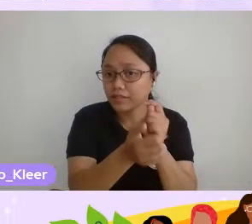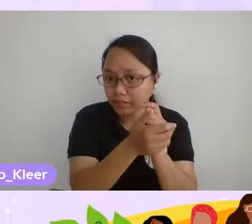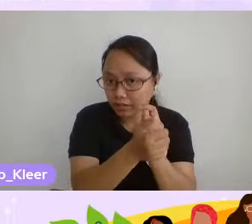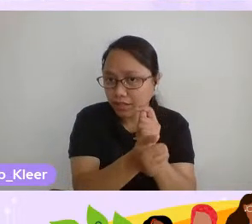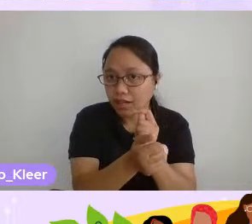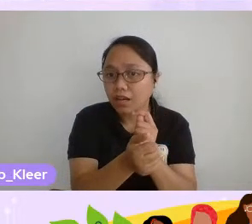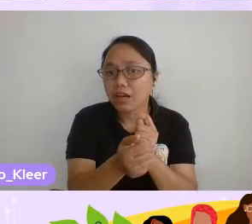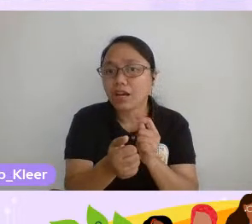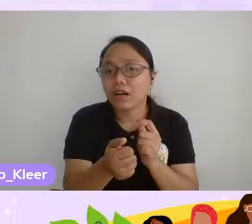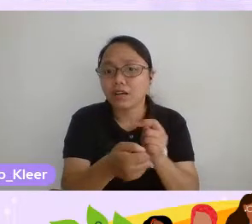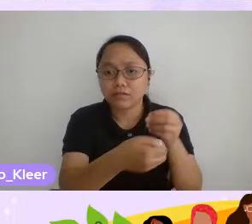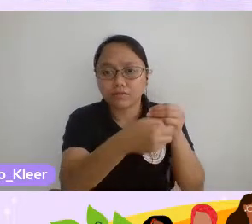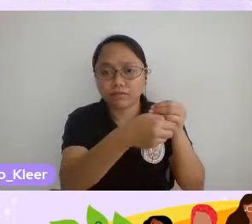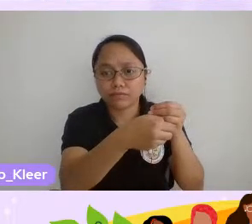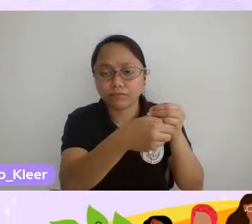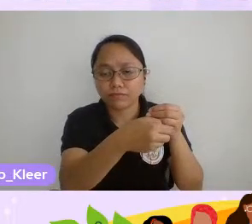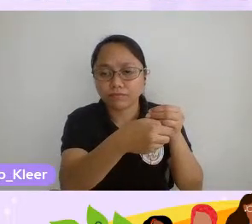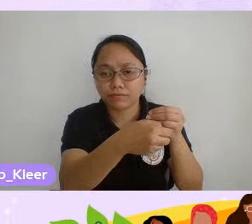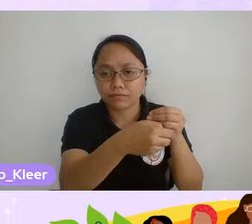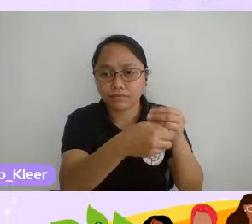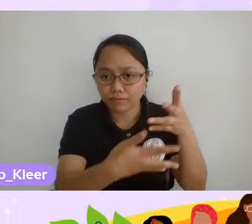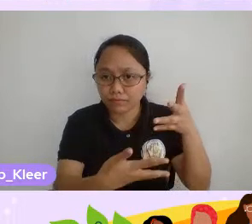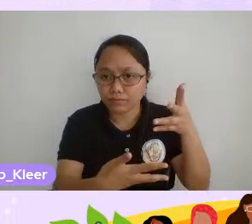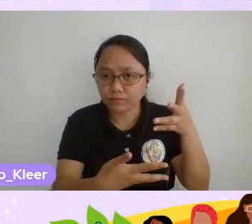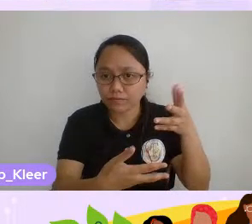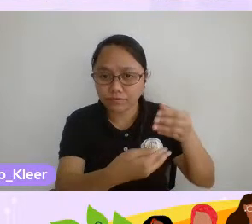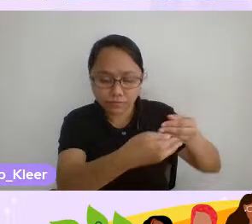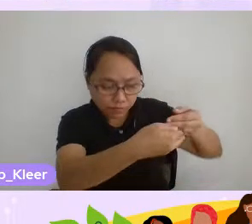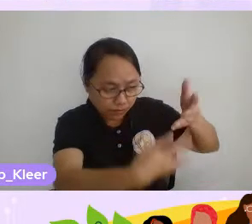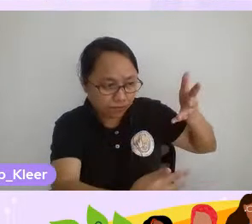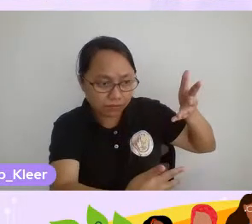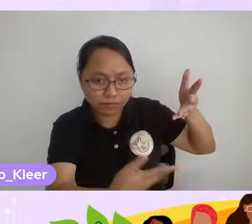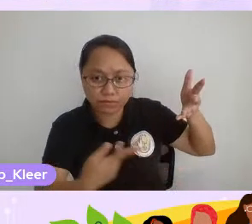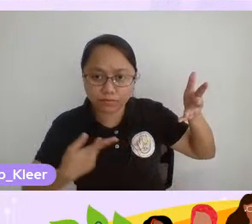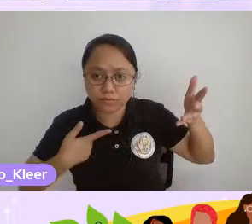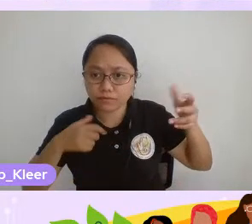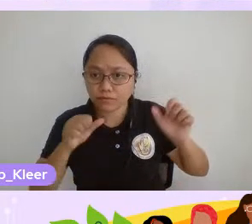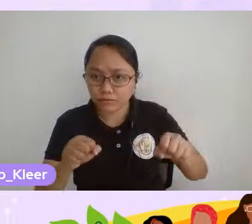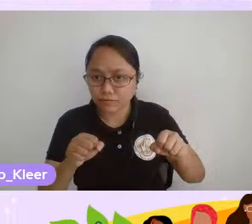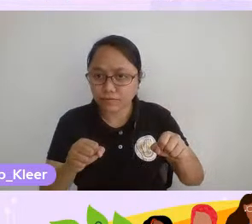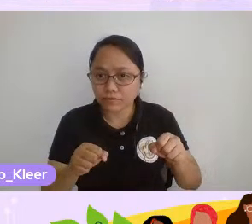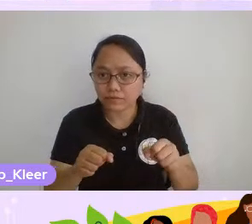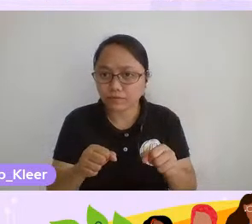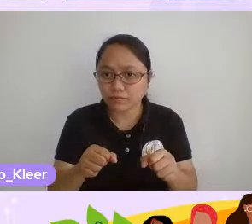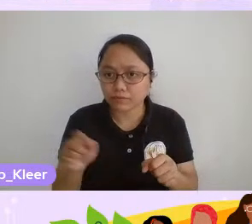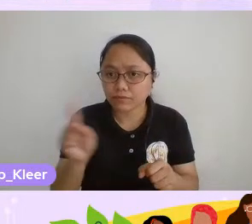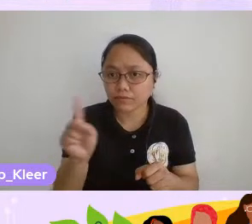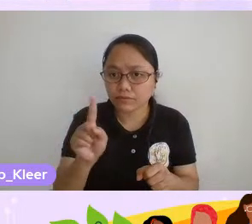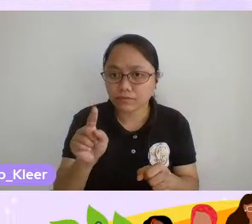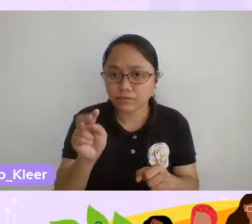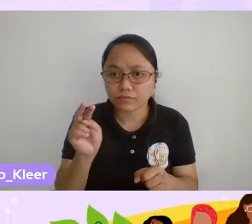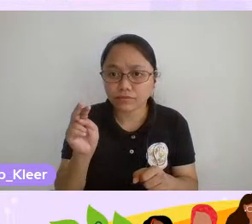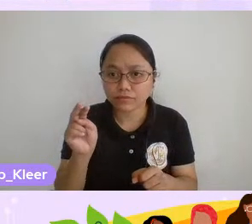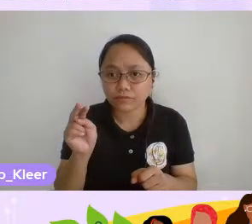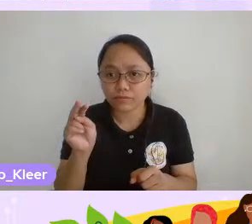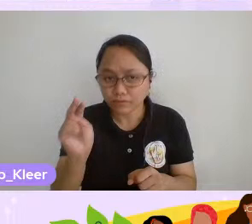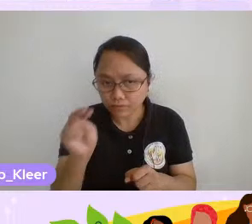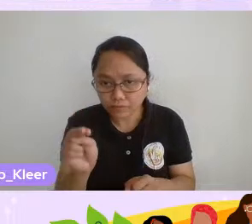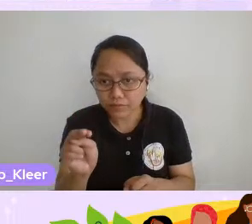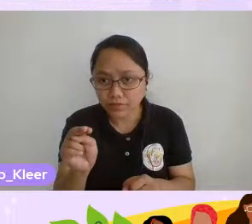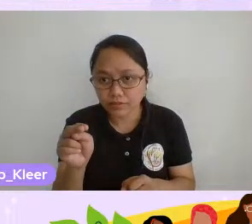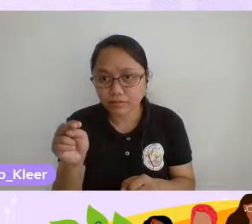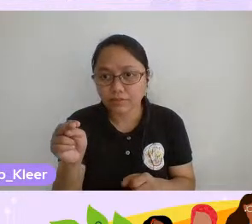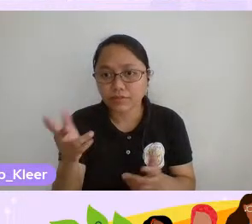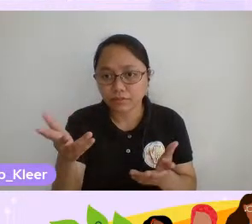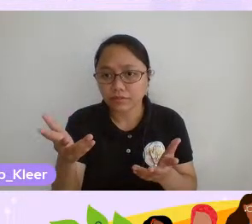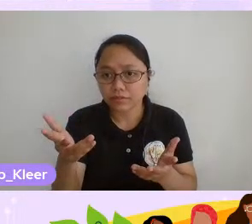generic. Kasi pwede po tayo nagpo-promote ng very specific lang. Pero kung kinakailangan, may mga softwares, yun talaga ang inaano. Kasama naman po ito sa